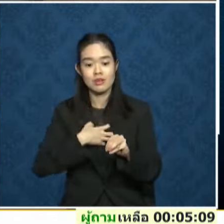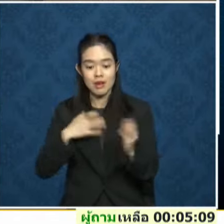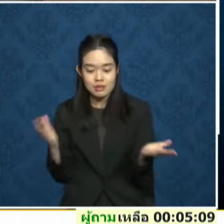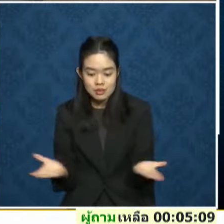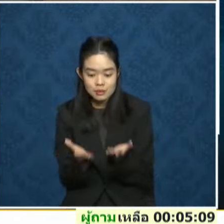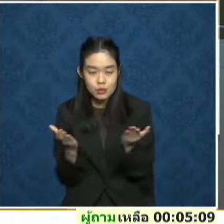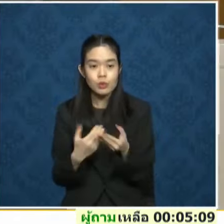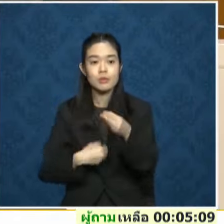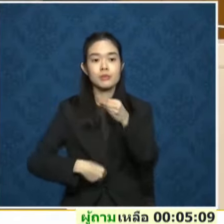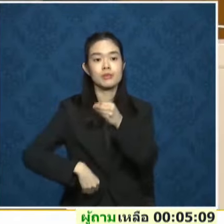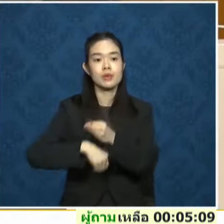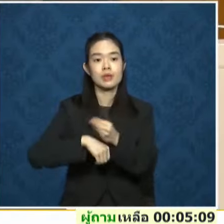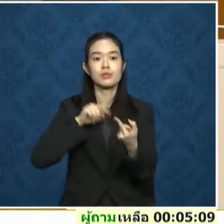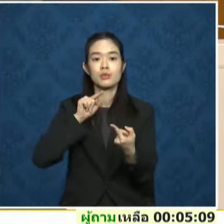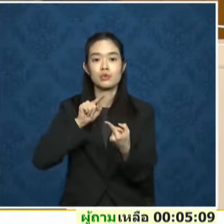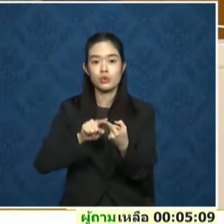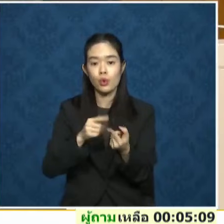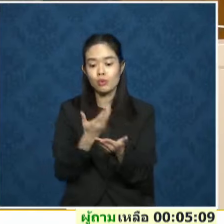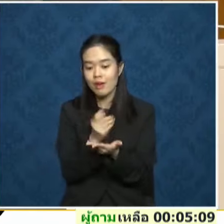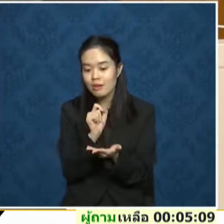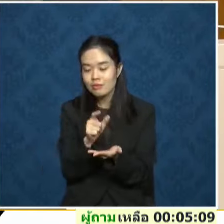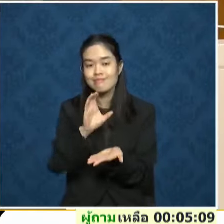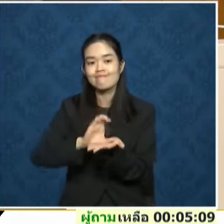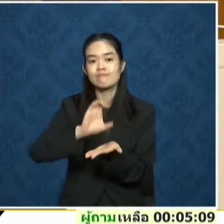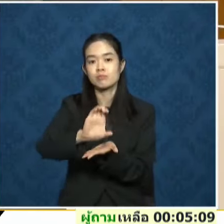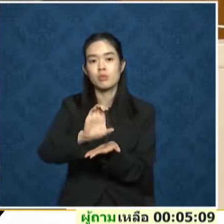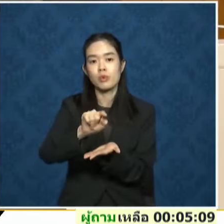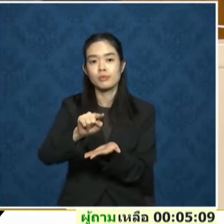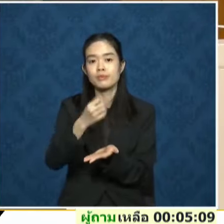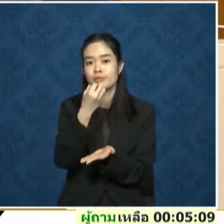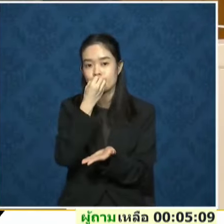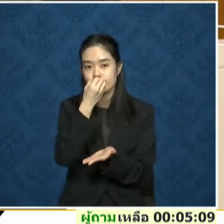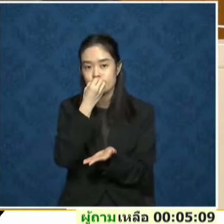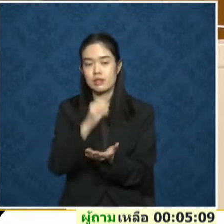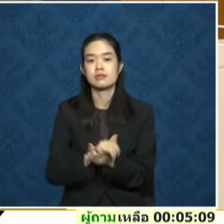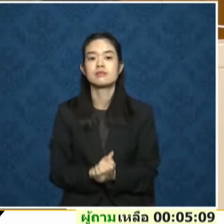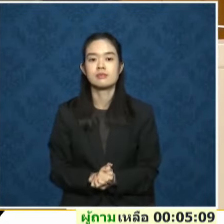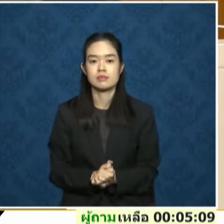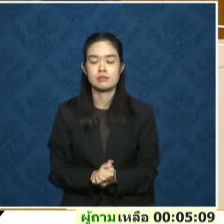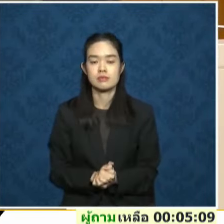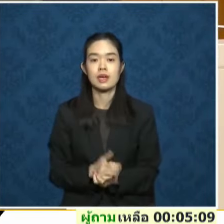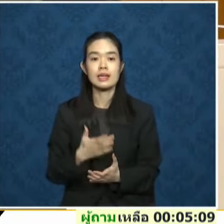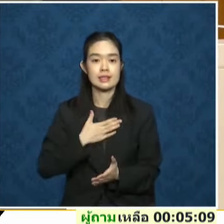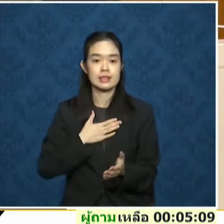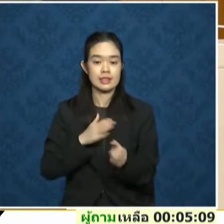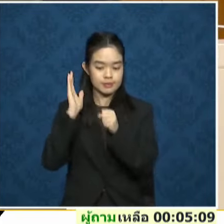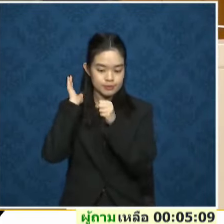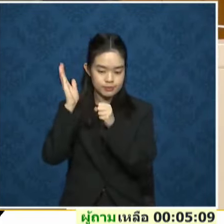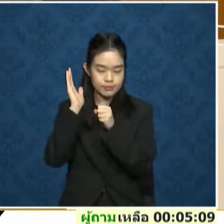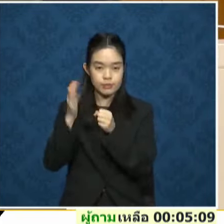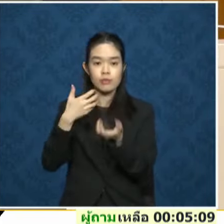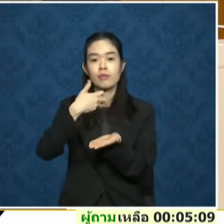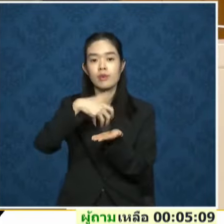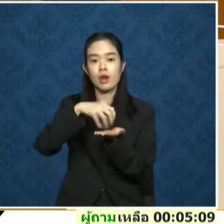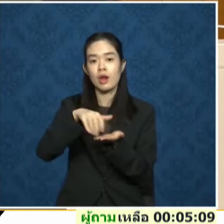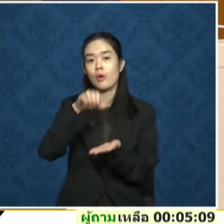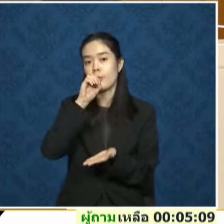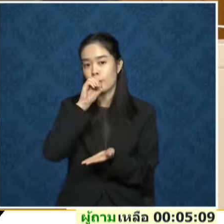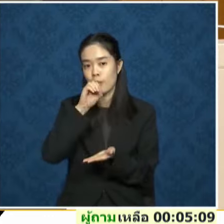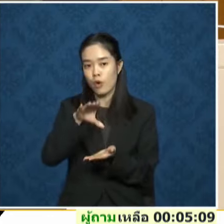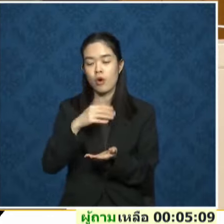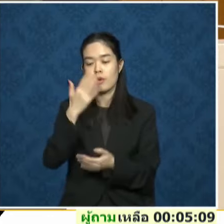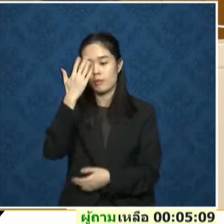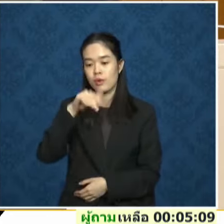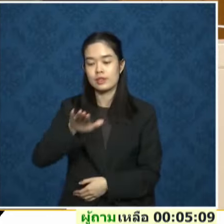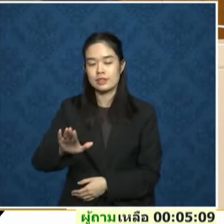นค่าอาหารกลางวันเกิดขึ้นนั่นก็เป็นเรื่องที่ขออนุญาตจะตอบนะครับครับท่านผู้ทรงเกียรติในความห่วง